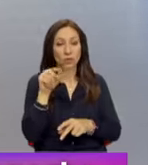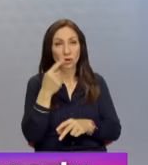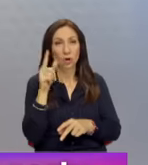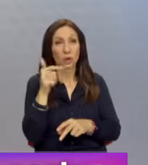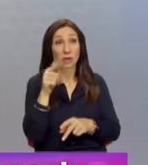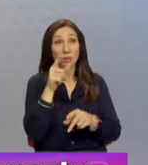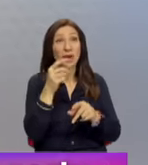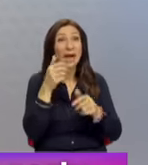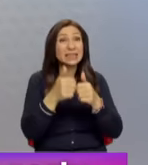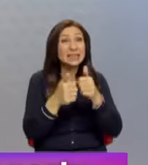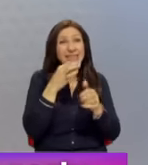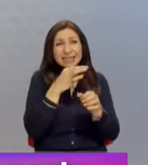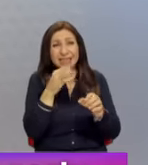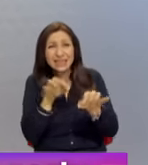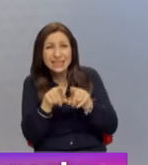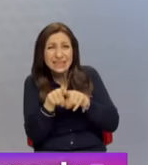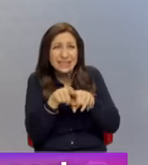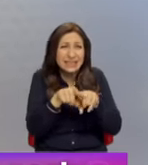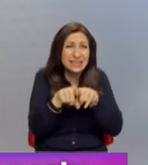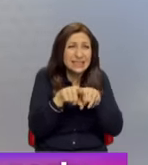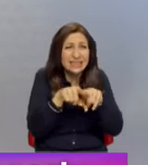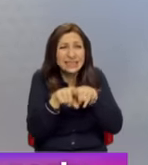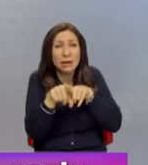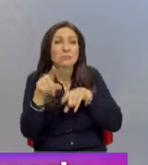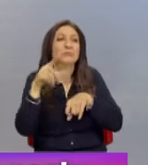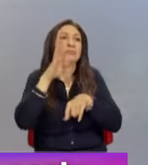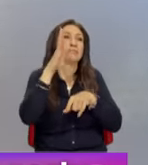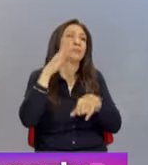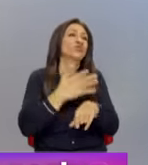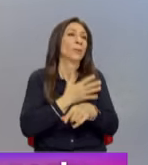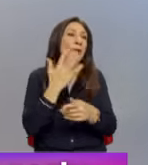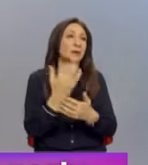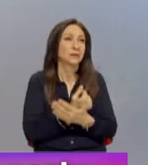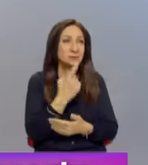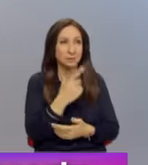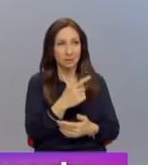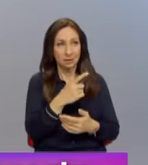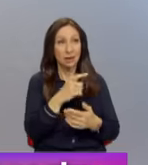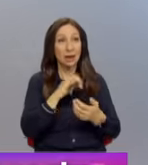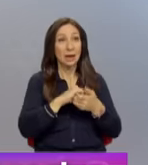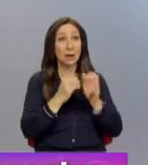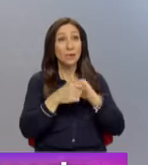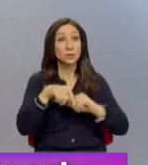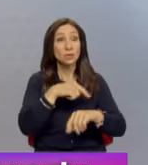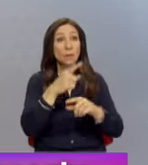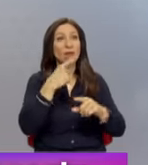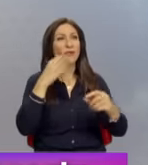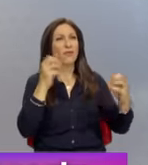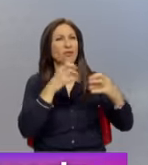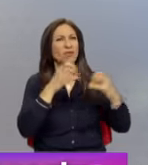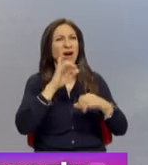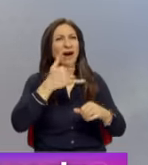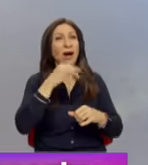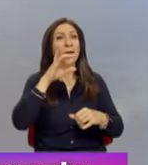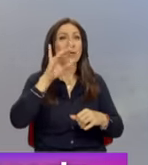%29,16. Burada da bıçak sırtı bir yarış devam etti. Kamil Saraçoğlu, Alim Işık kampanya sürecinde birbirlerine girdiler. Hem